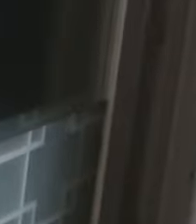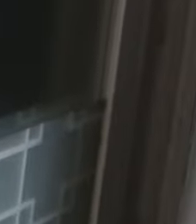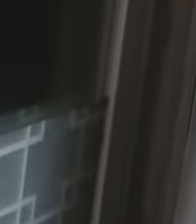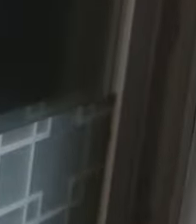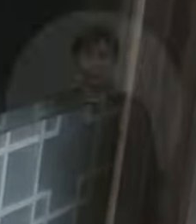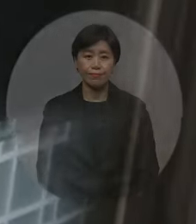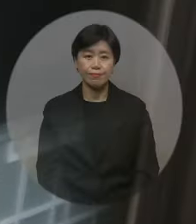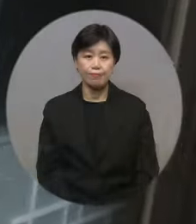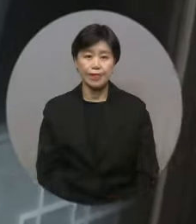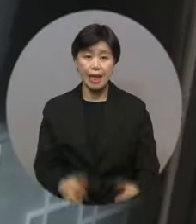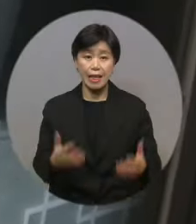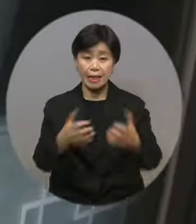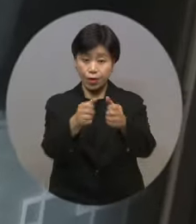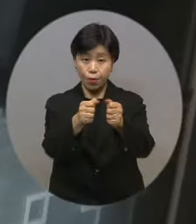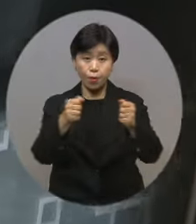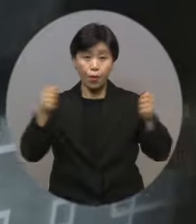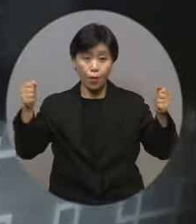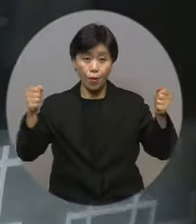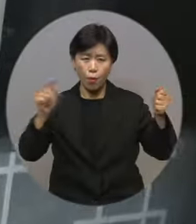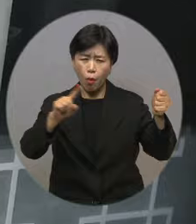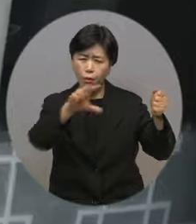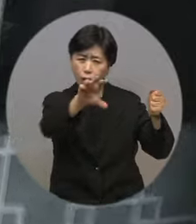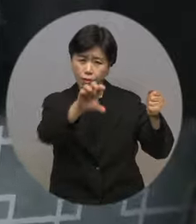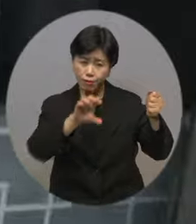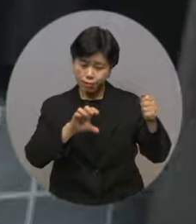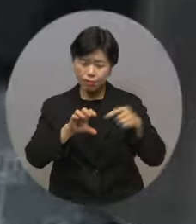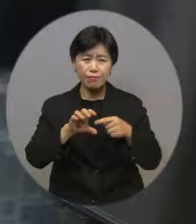냉장고에서 무언가를 꺼내는 지연 씨.